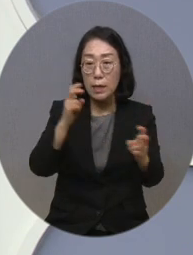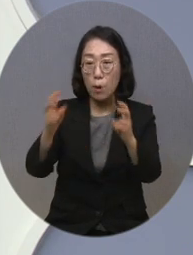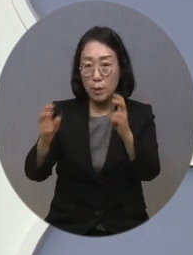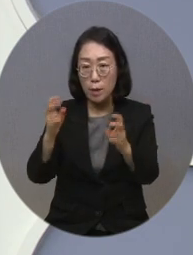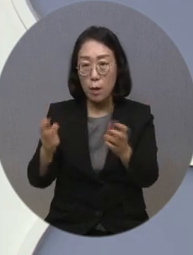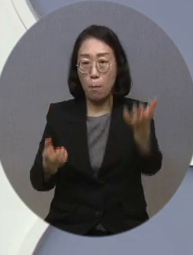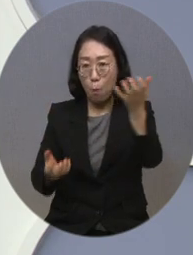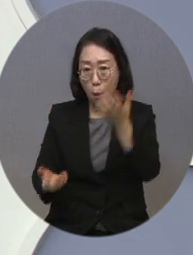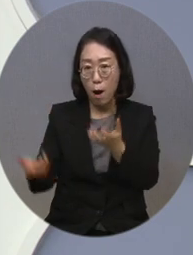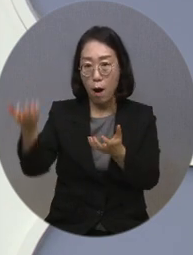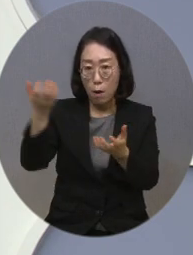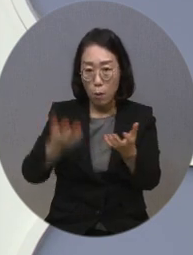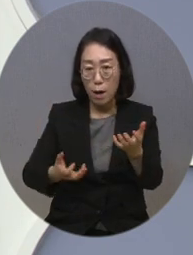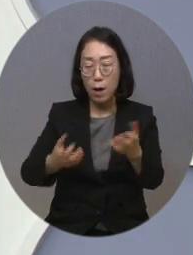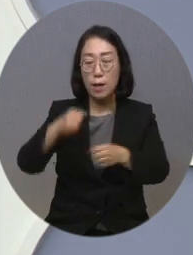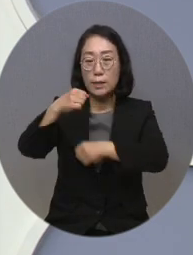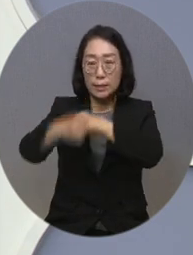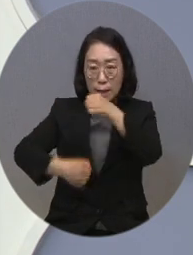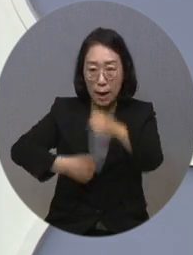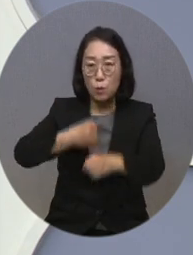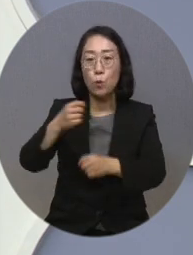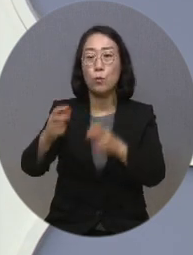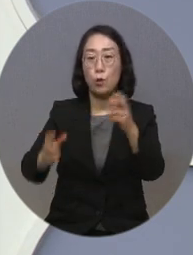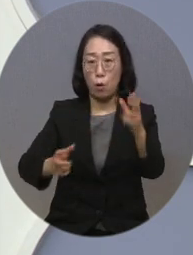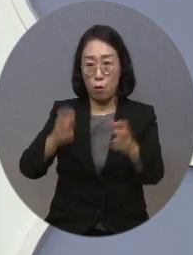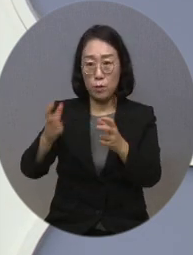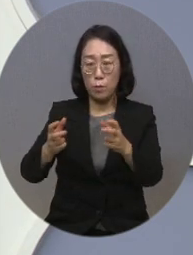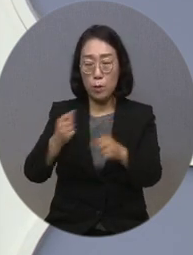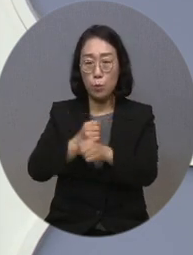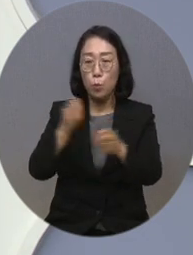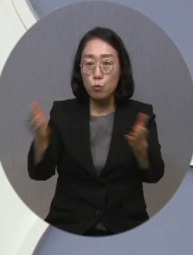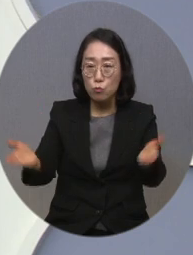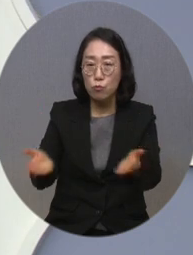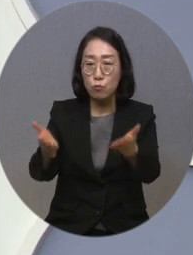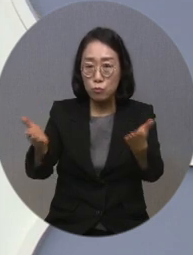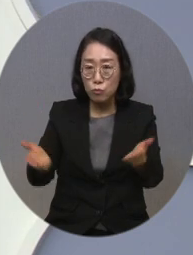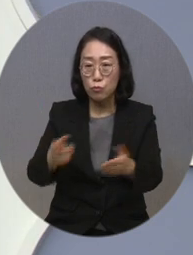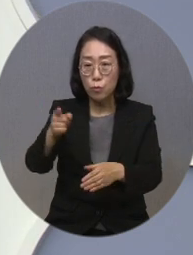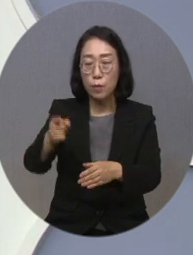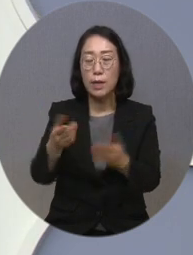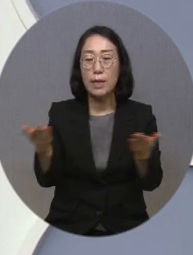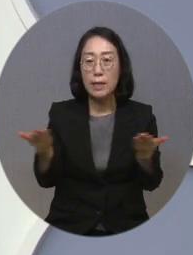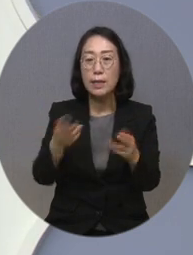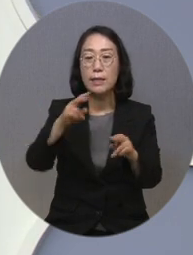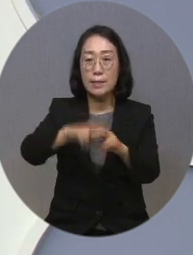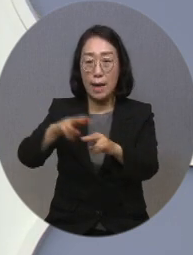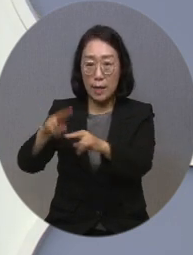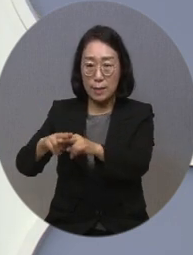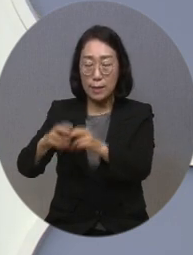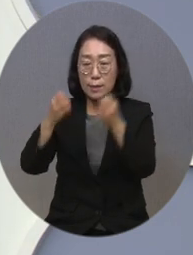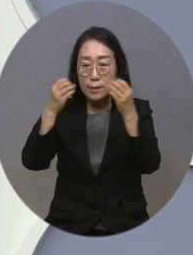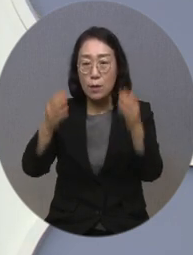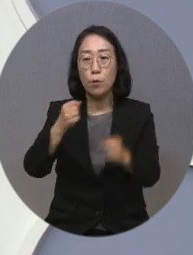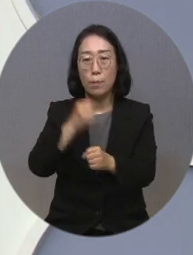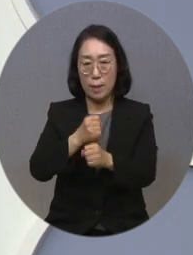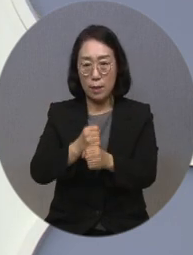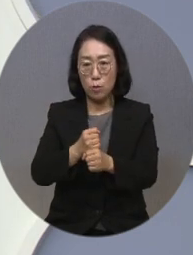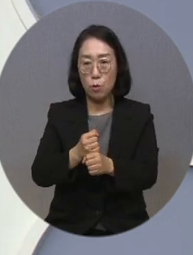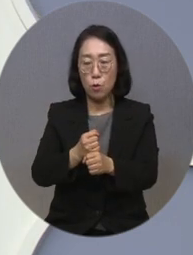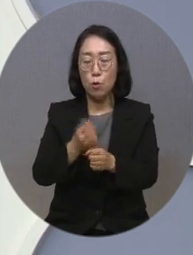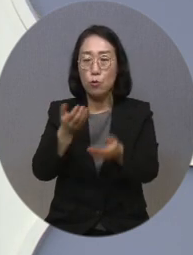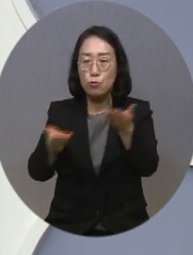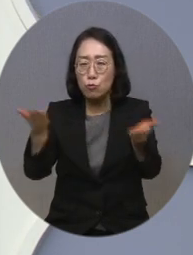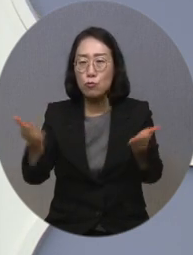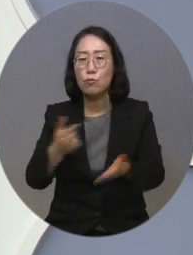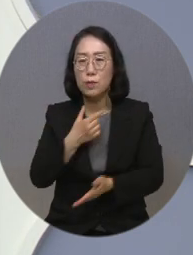경제 활동을 보장해 줌으로써 지역 경제 활성화는 물론이고 지역의 일자리를 마음껏 창출해내는 그런 도를